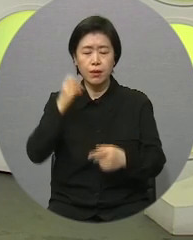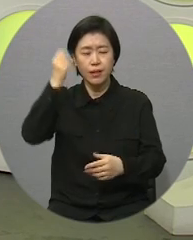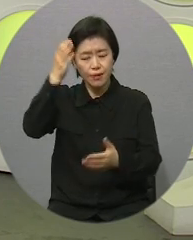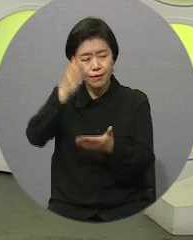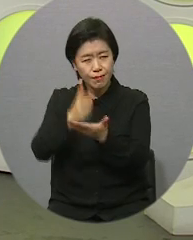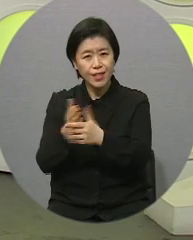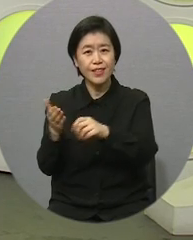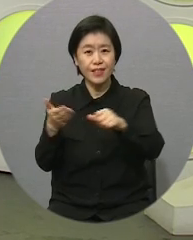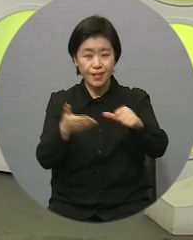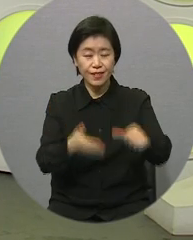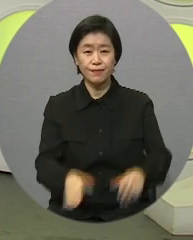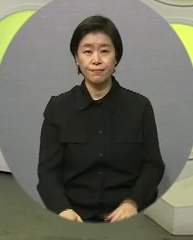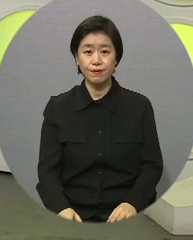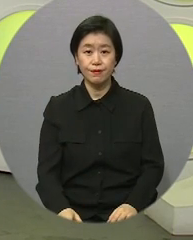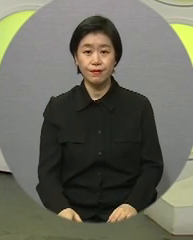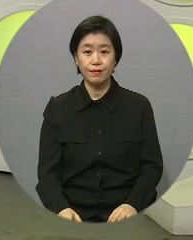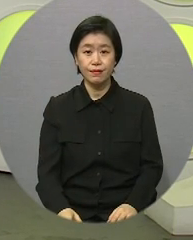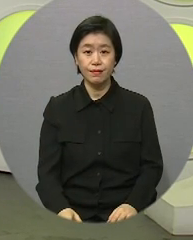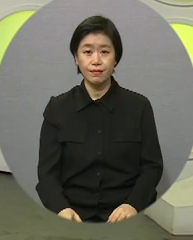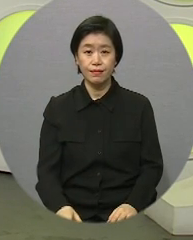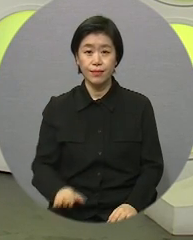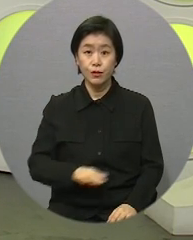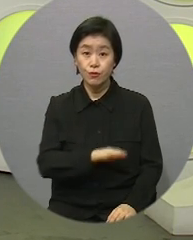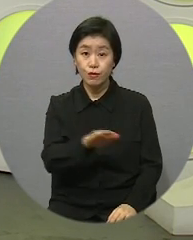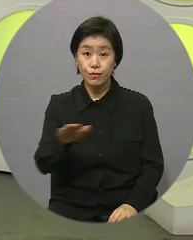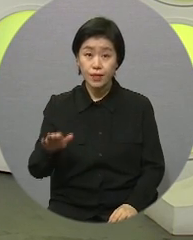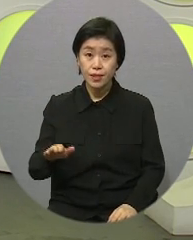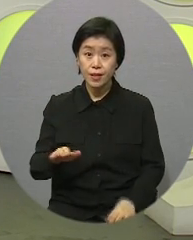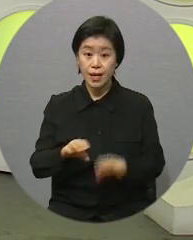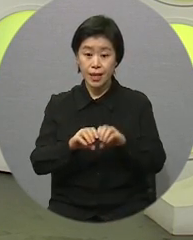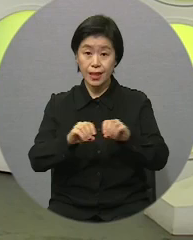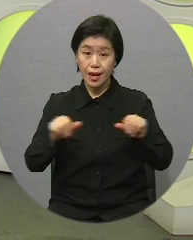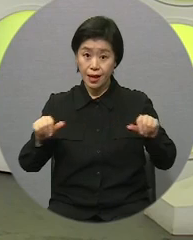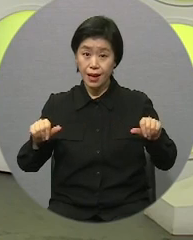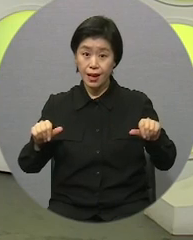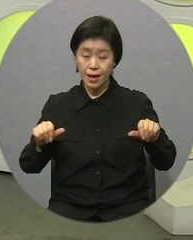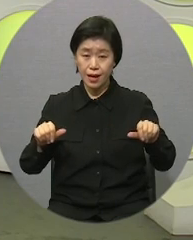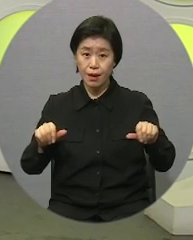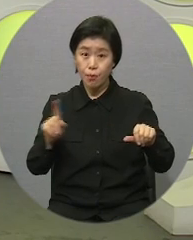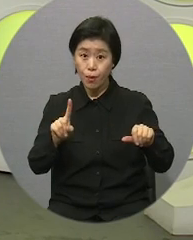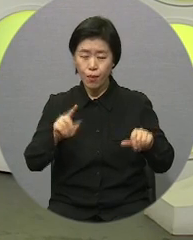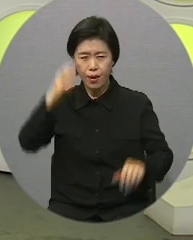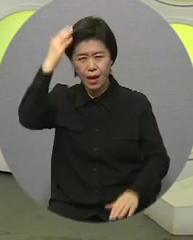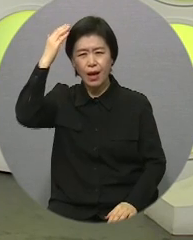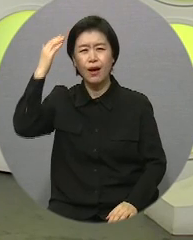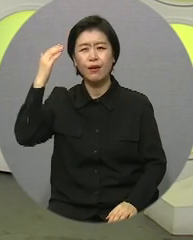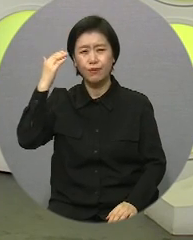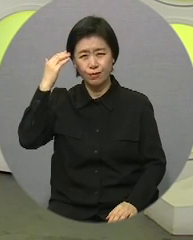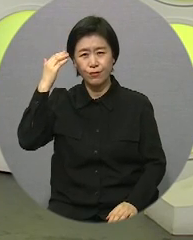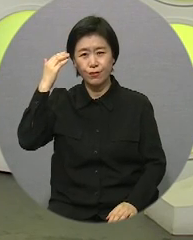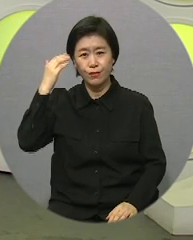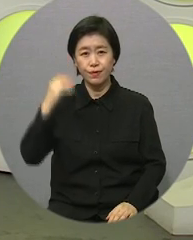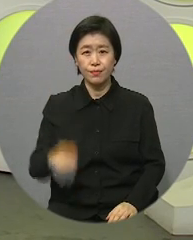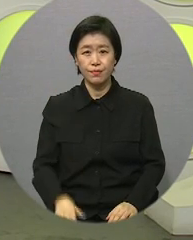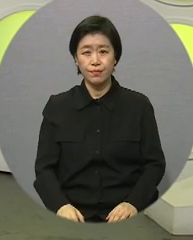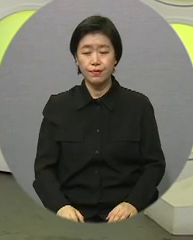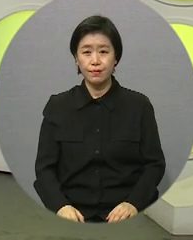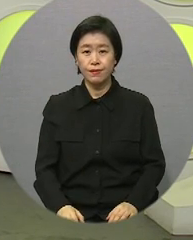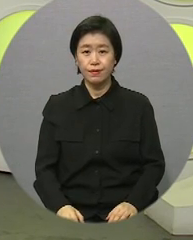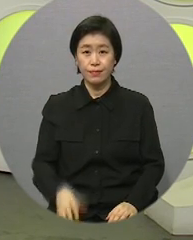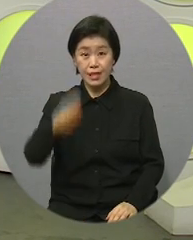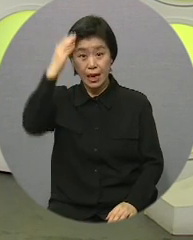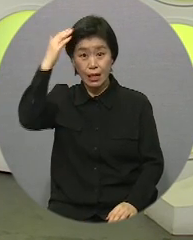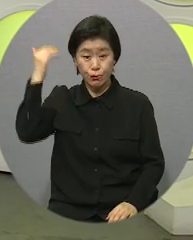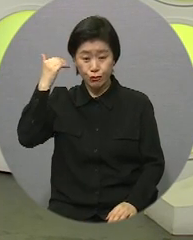동감하실꺼라 우리는 땅의 팔자가 미국이 아니에요 우리는 대한민국의 땅은 겹겹이